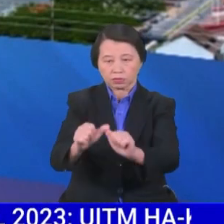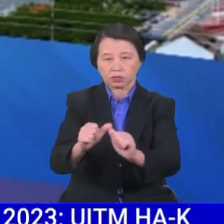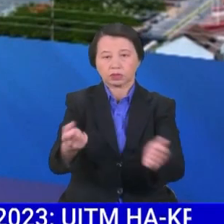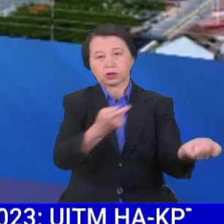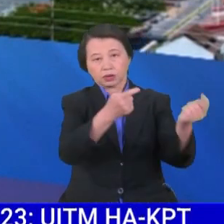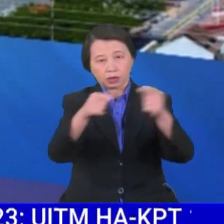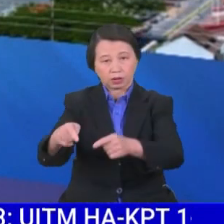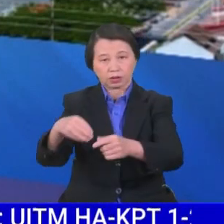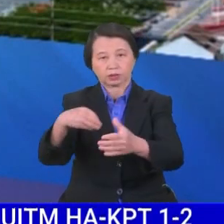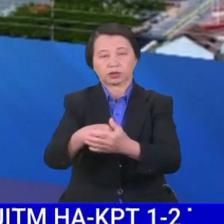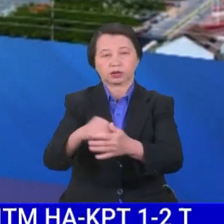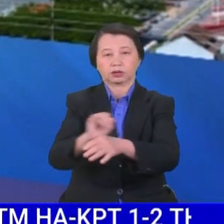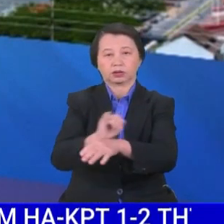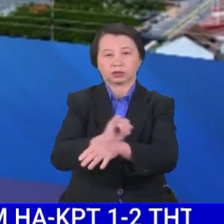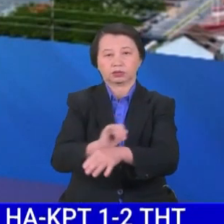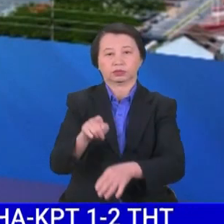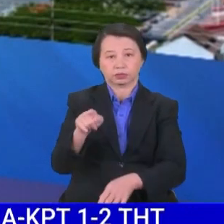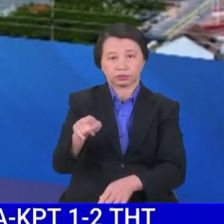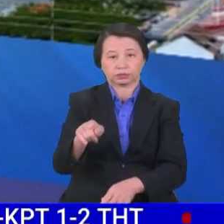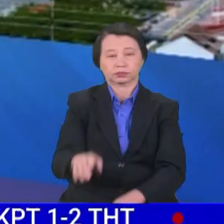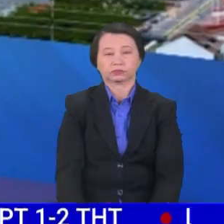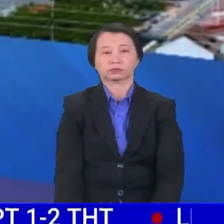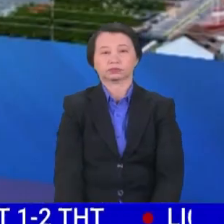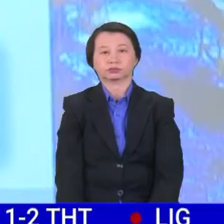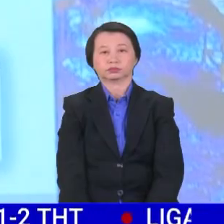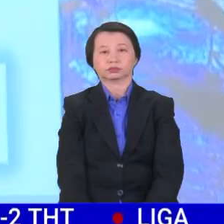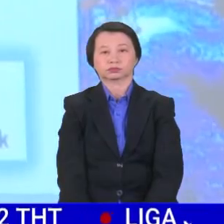kehadiran mereka dalam industri tersebut